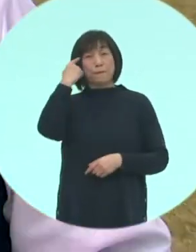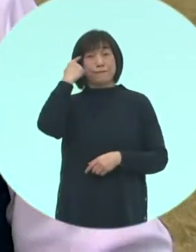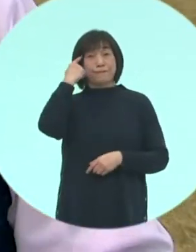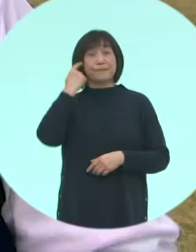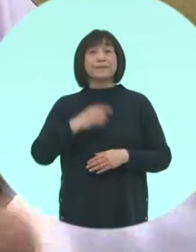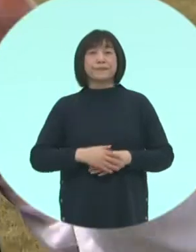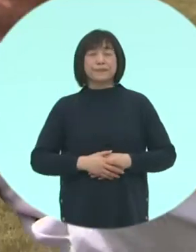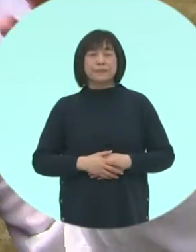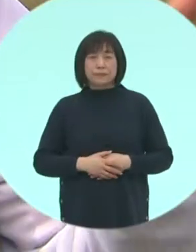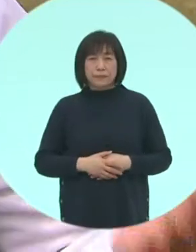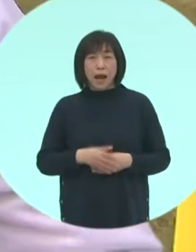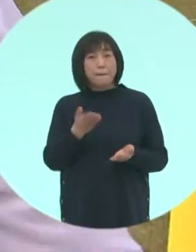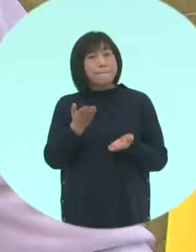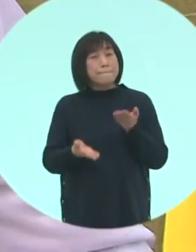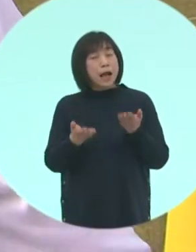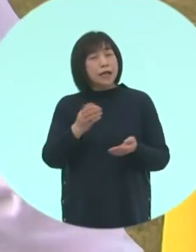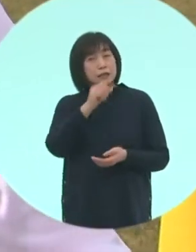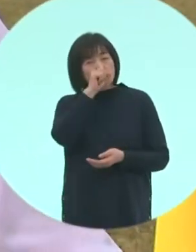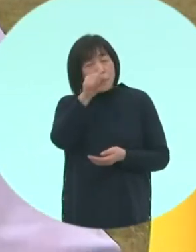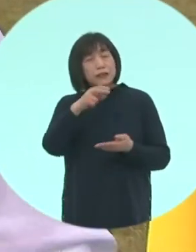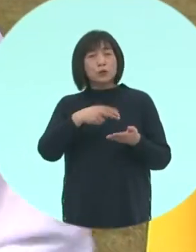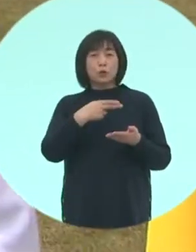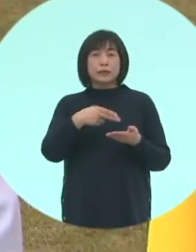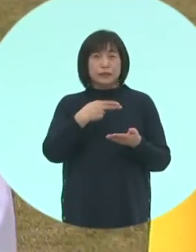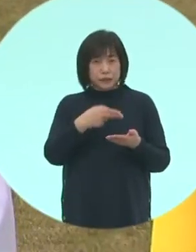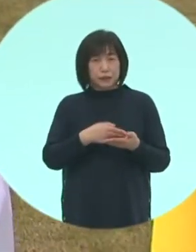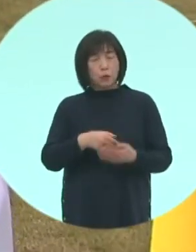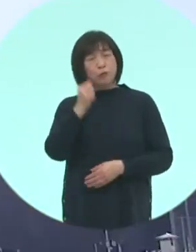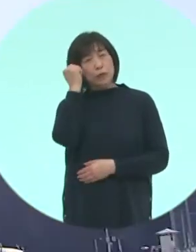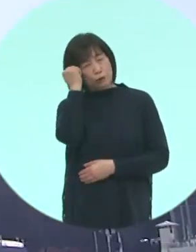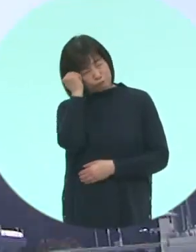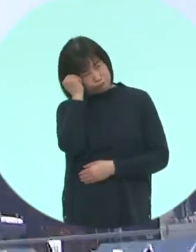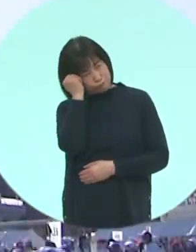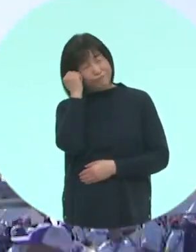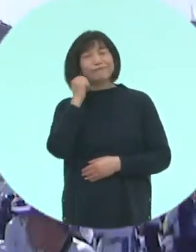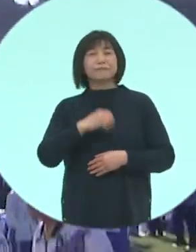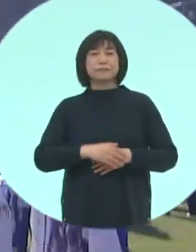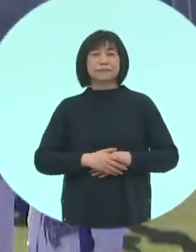。 バランスのいい食事と、あとぐっすり眠る。